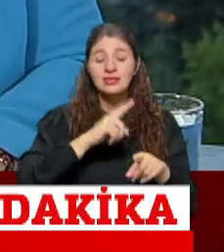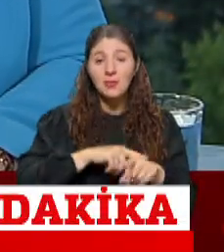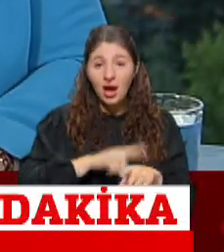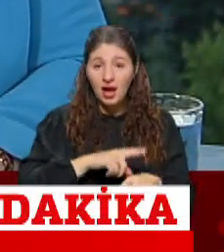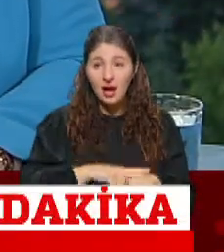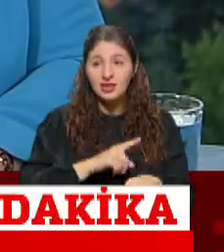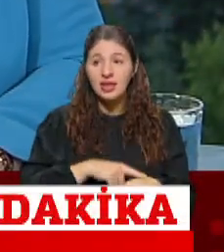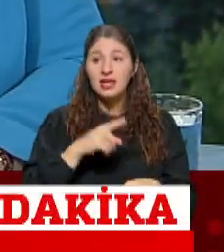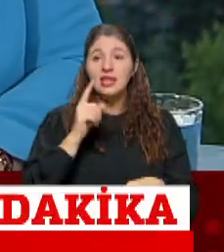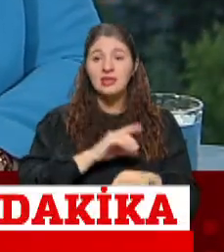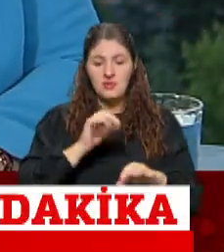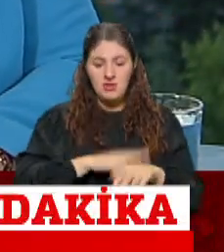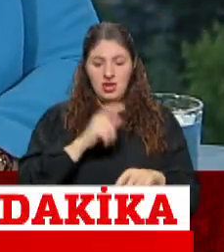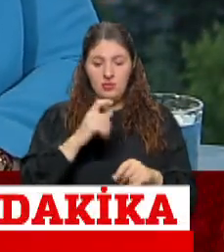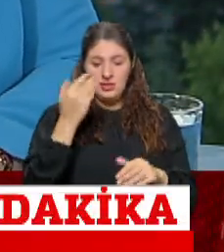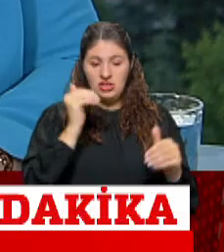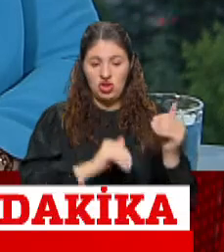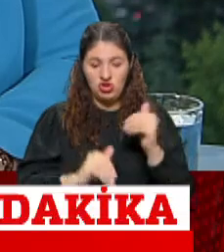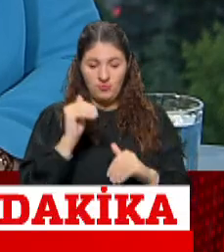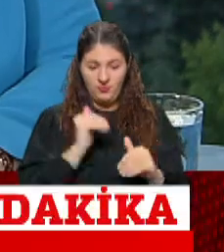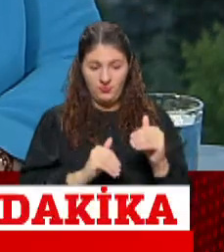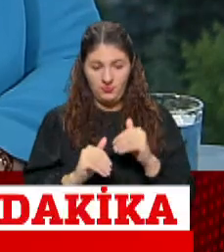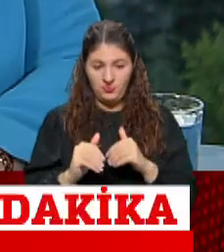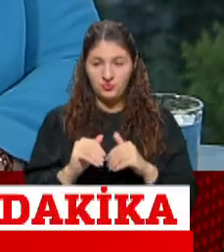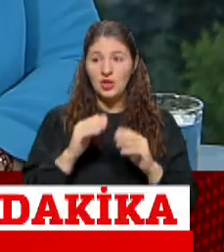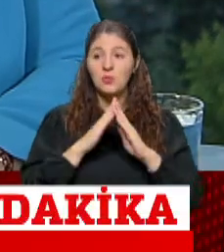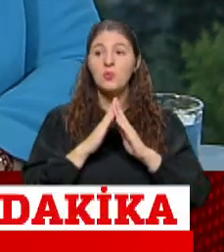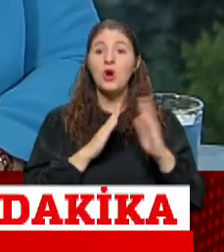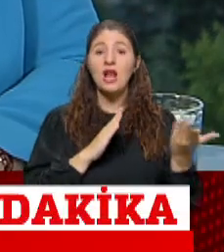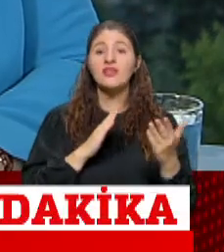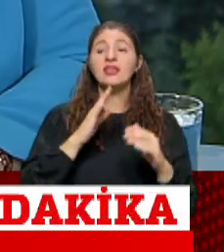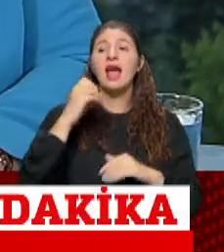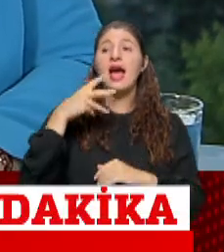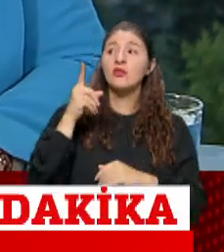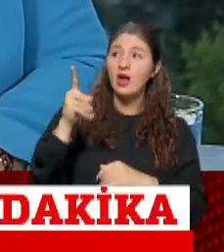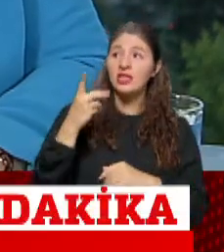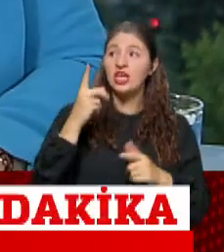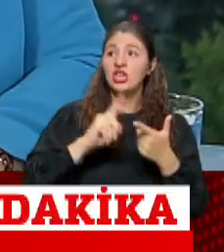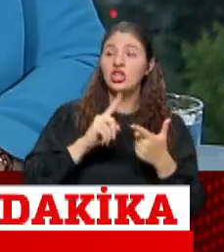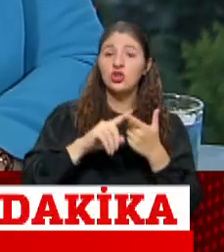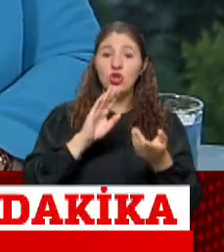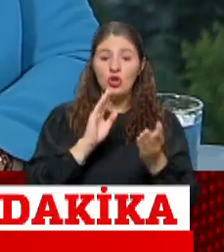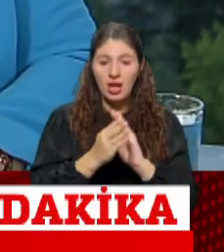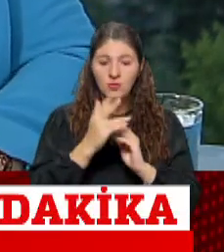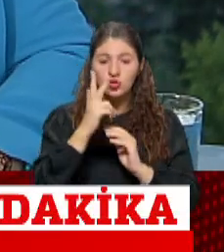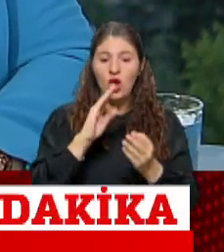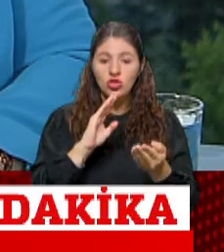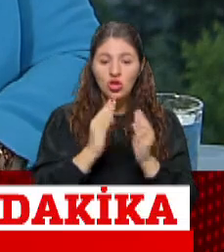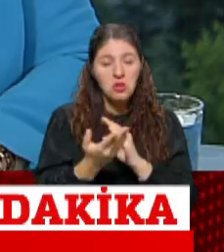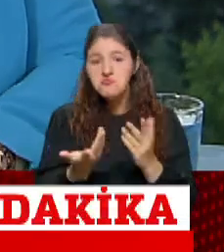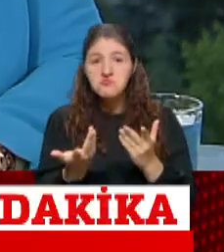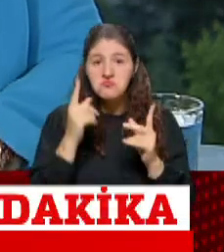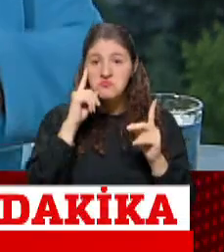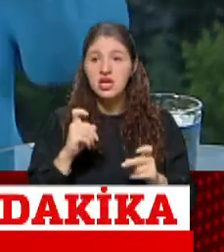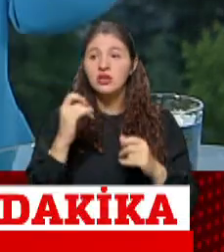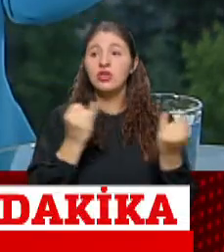dönemde zamanında yapılacak bir seçimde muhalefetin Erdoğan'ın ikinci dönemi mi, üçüncü dönemi mi